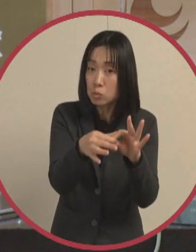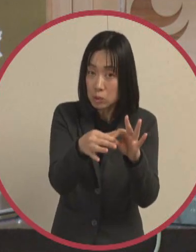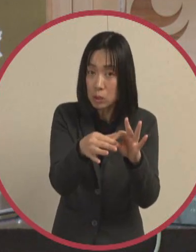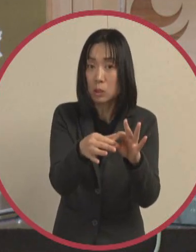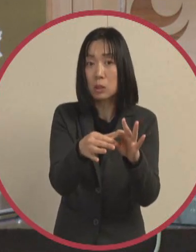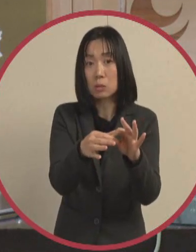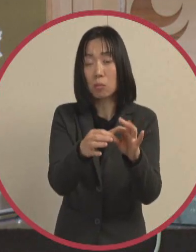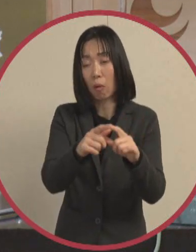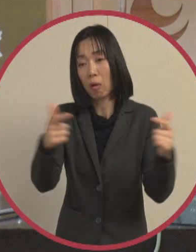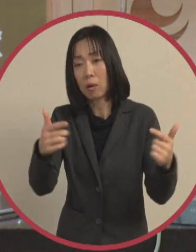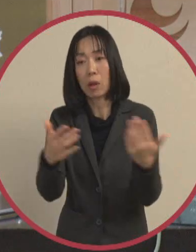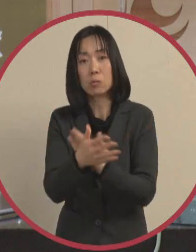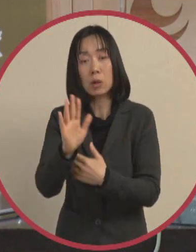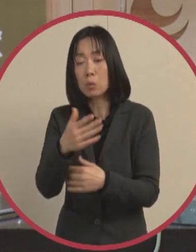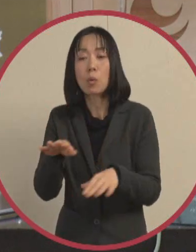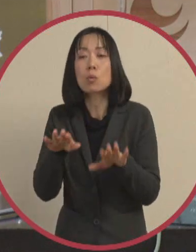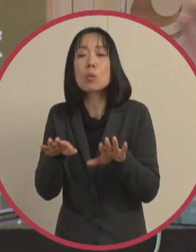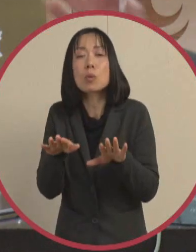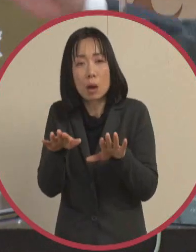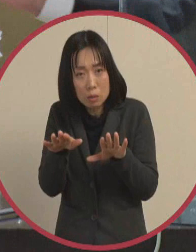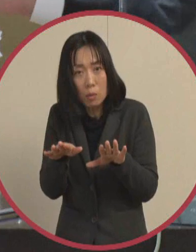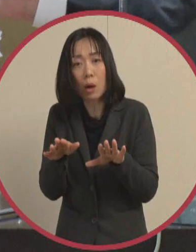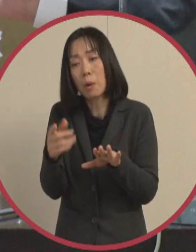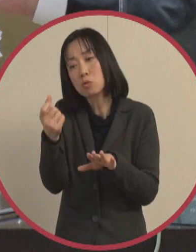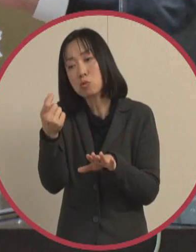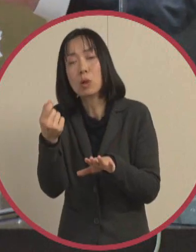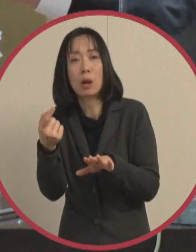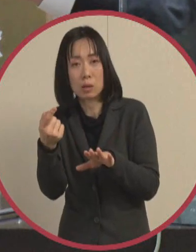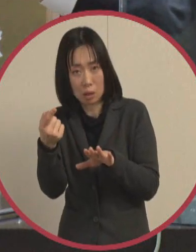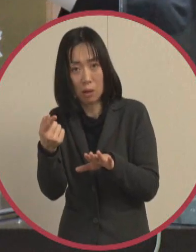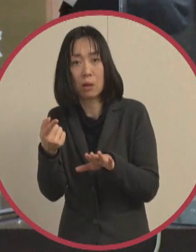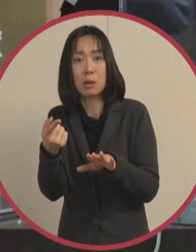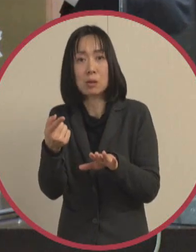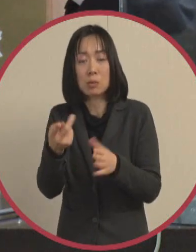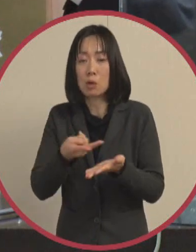のストレス検証にはならなかった。あの、